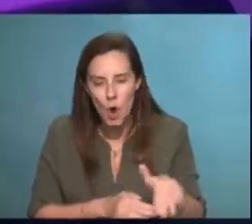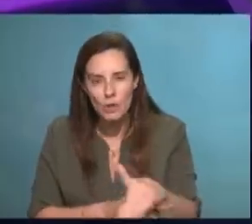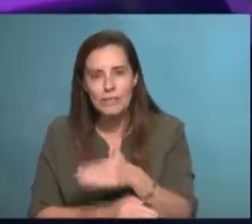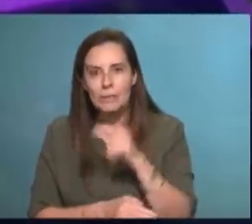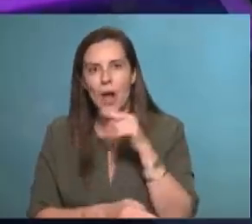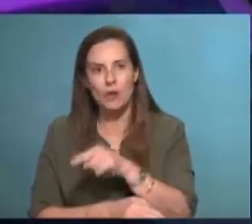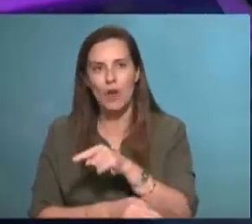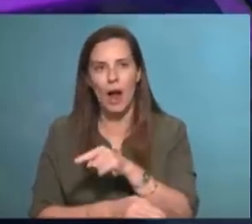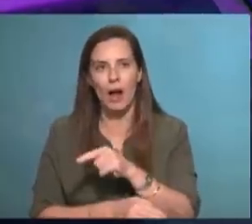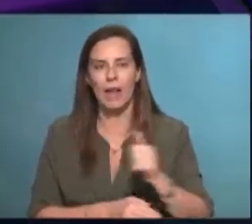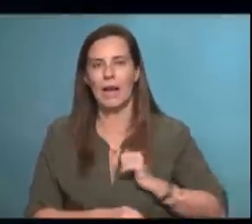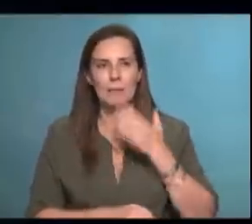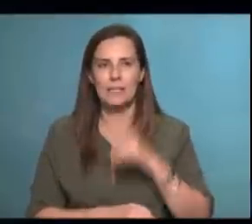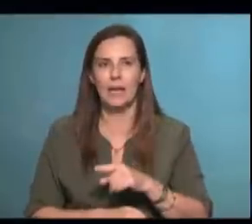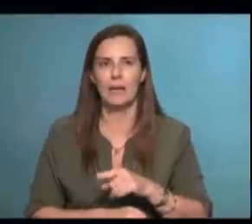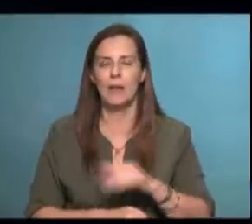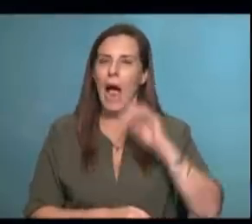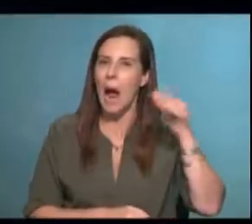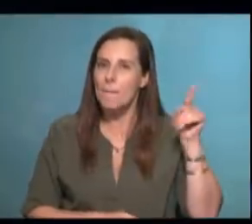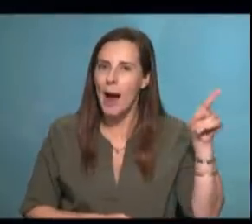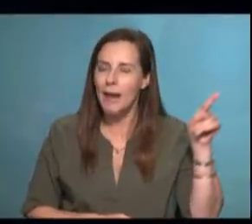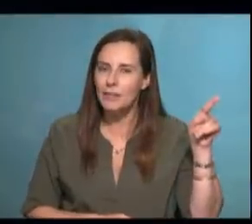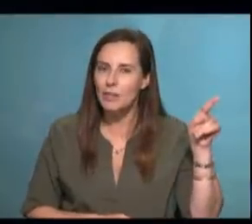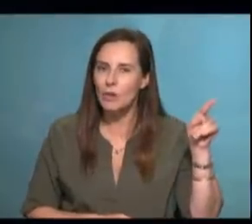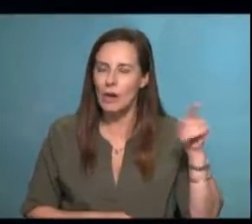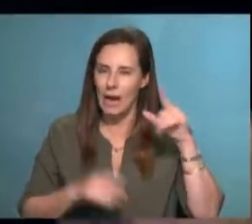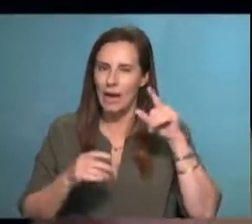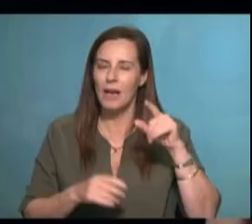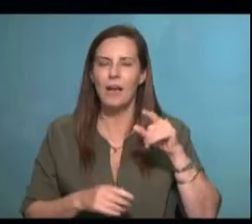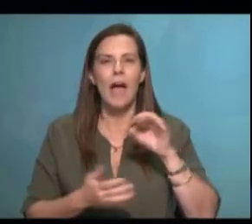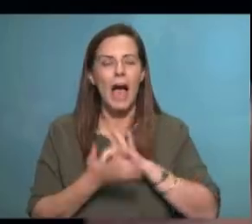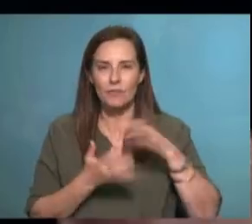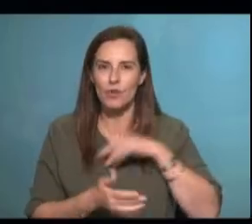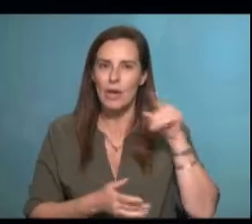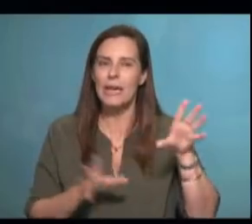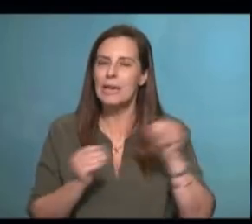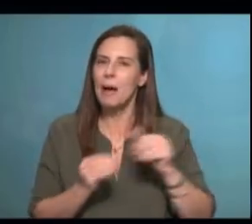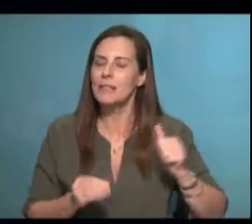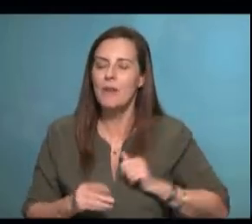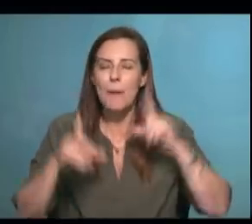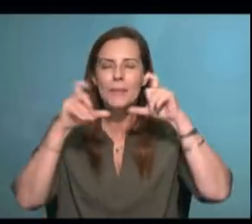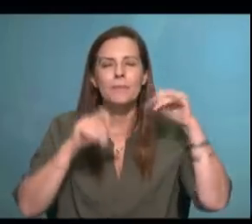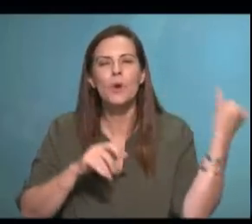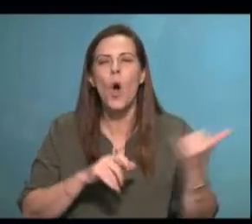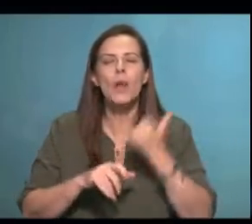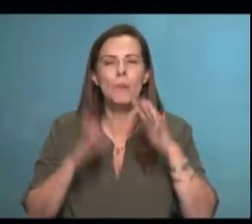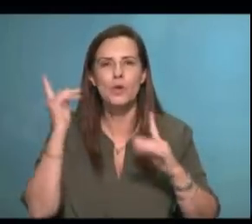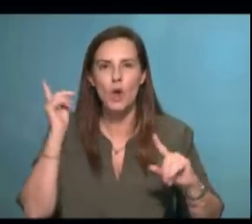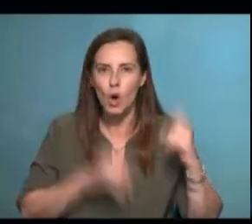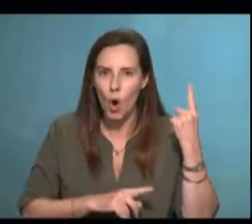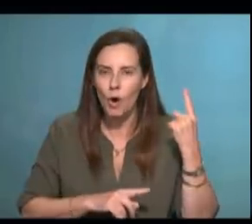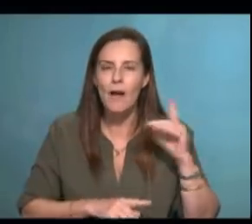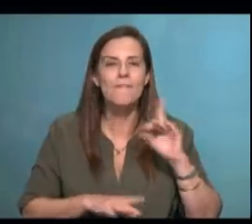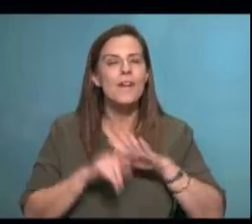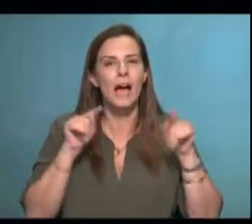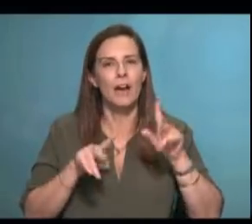לזרועות החיילים הישראלים. רמת הגולן, שמעון טסלר יוצא לשטח שוב עם הכוח, מצלם כל הזמן את מה שמתרחש, ורק ככה